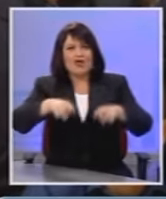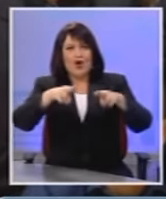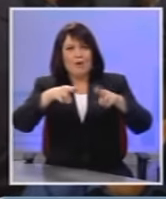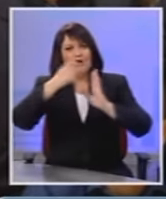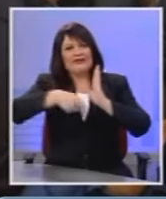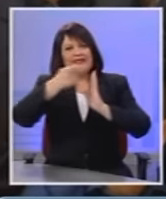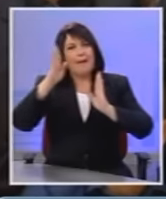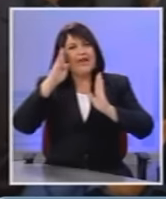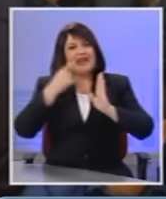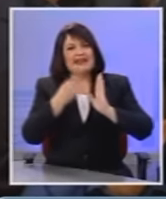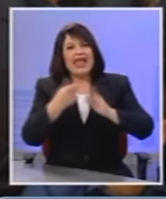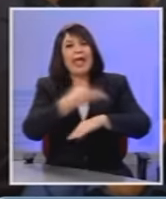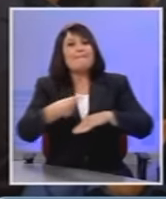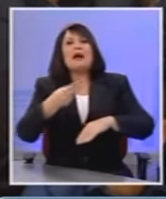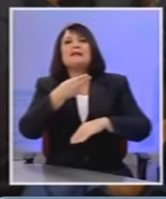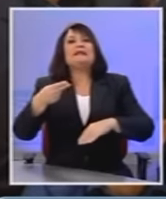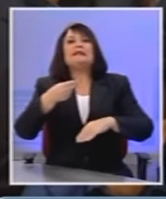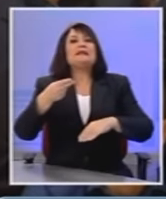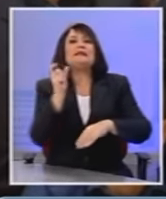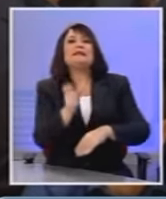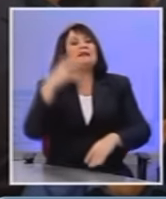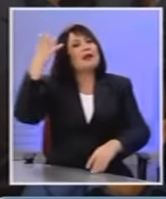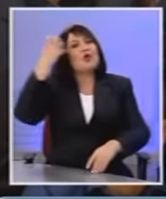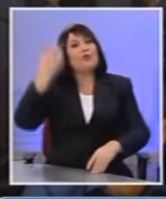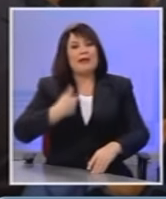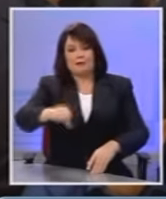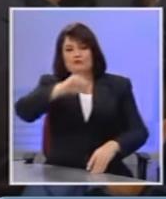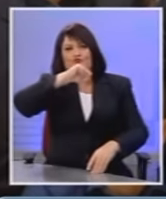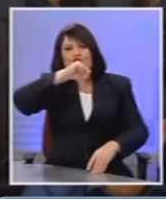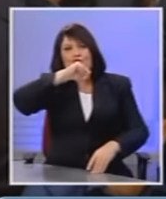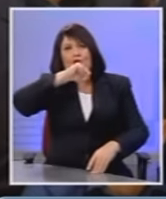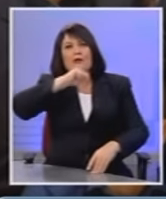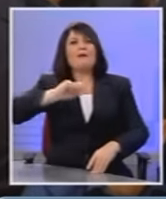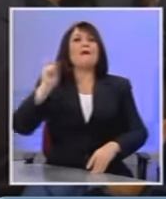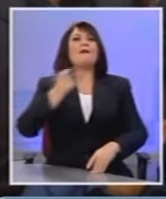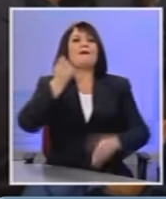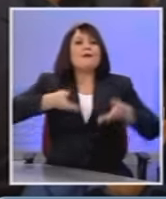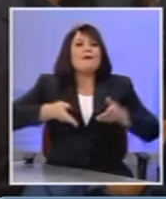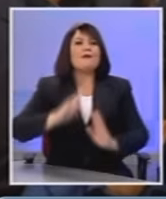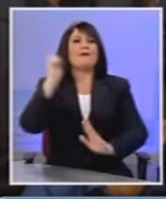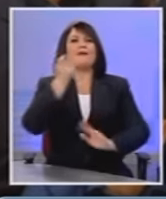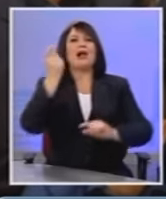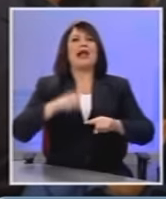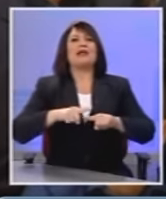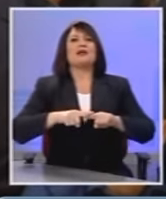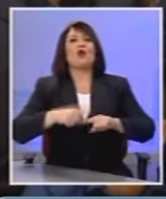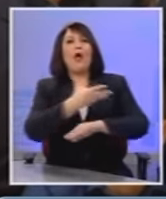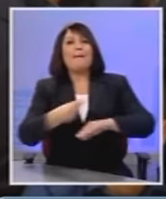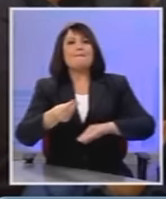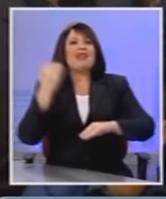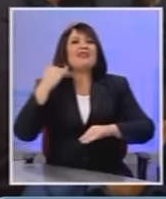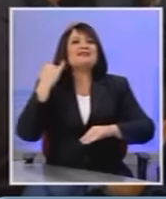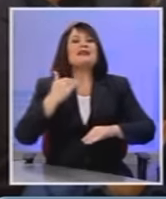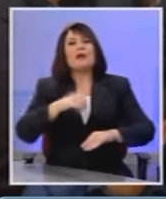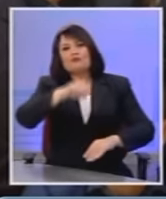ταινίες? Με τη λέξη αίμα δηλώνουμε την πίστη μας στο γένος. Στο γένος το ελληνικό.